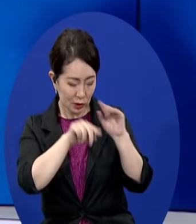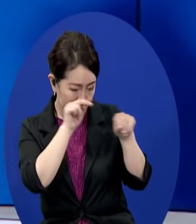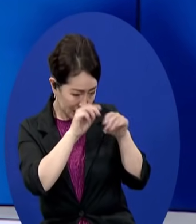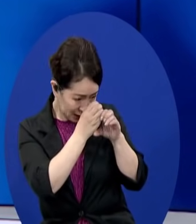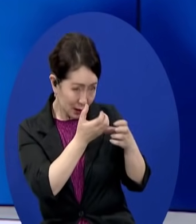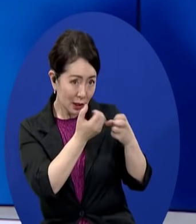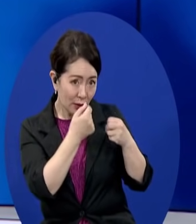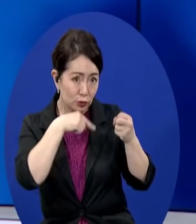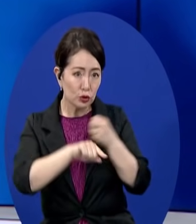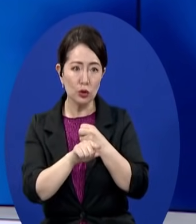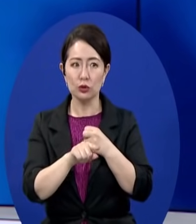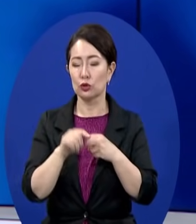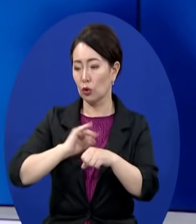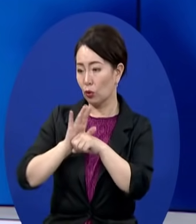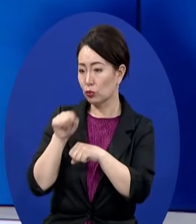коронавирус халдварын